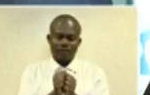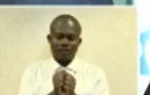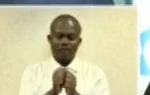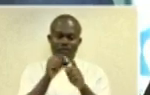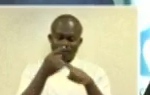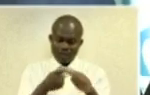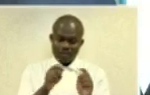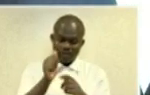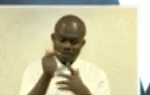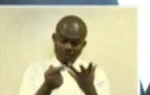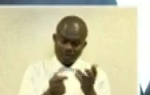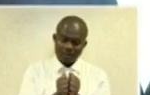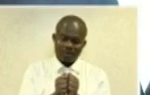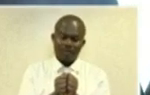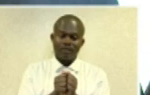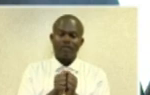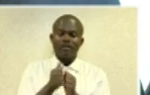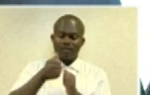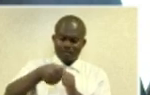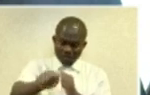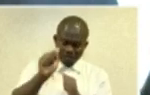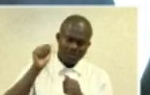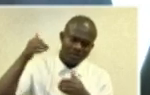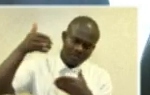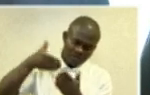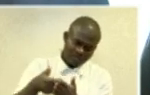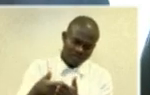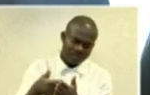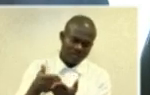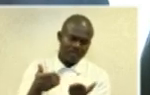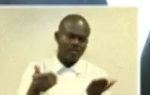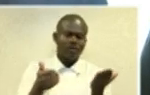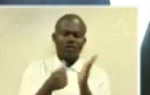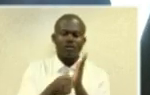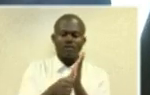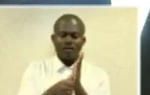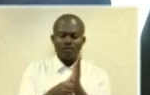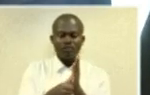Kandi ibyo nibyo byatugejeje no ku kibazo